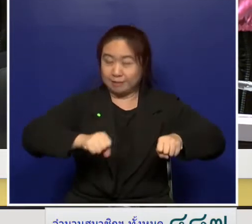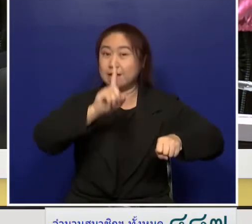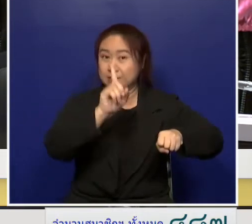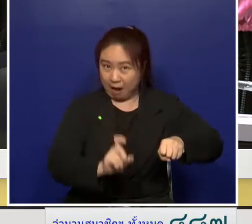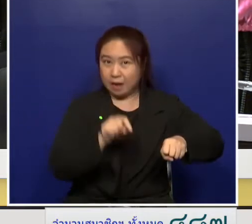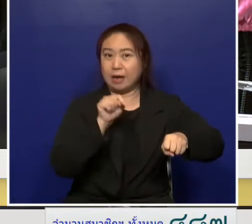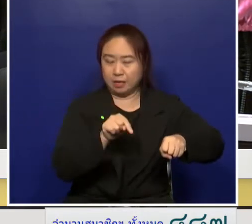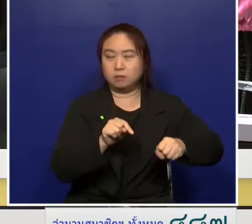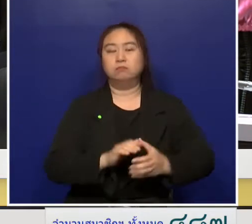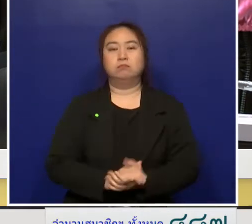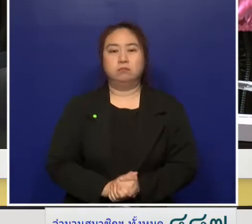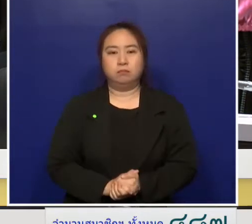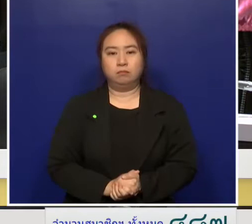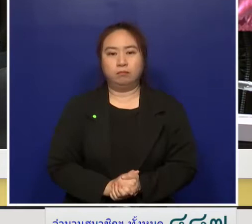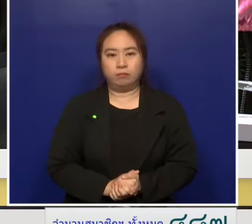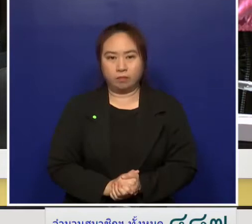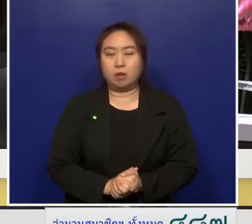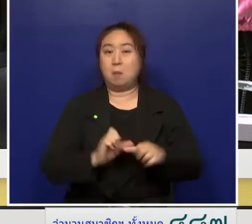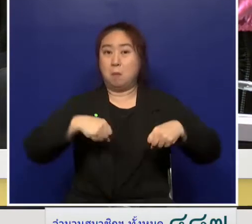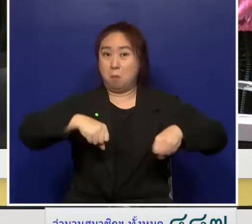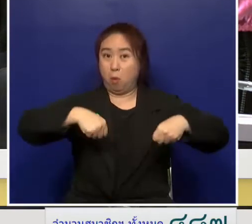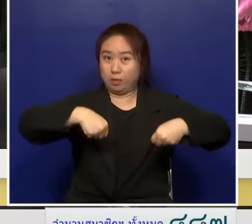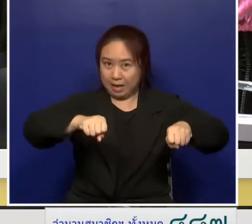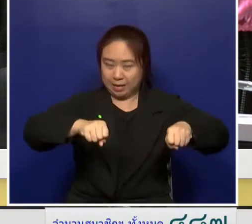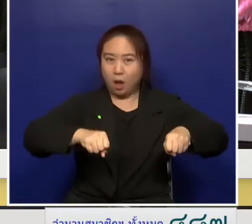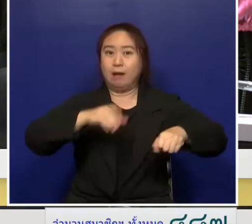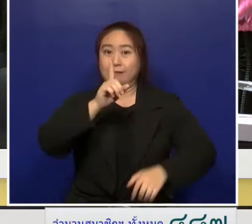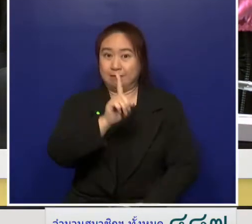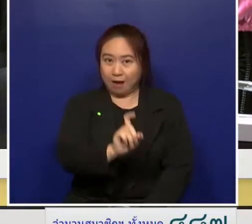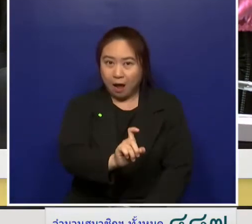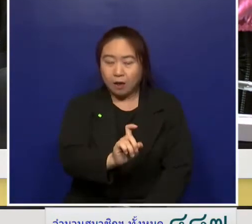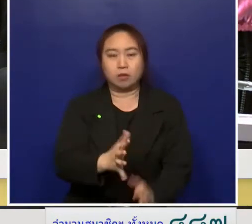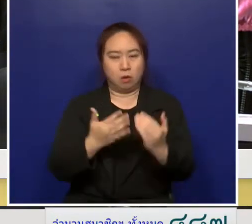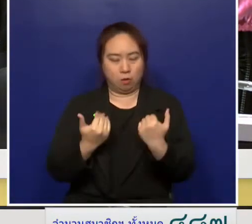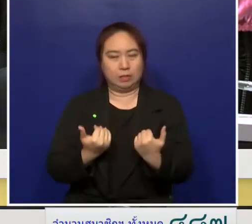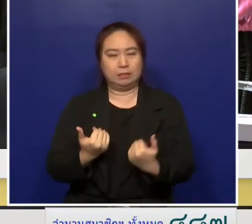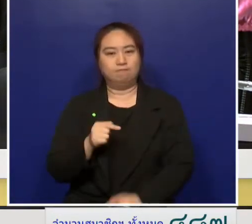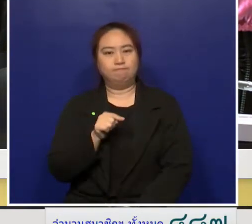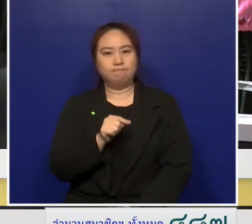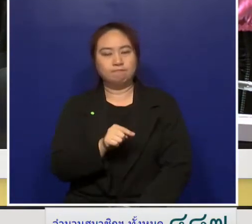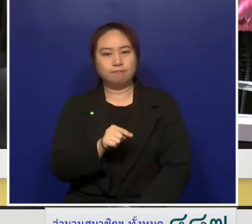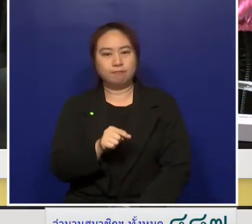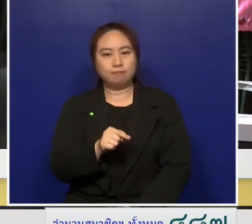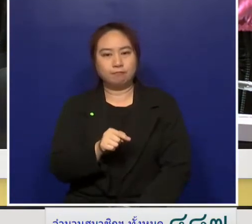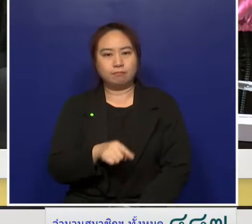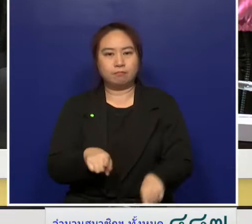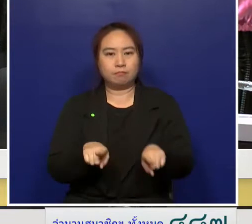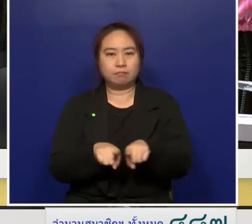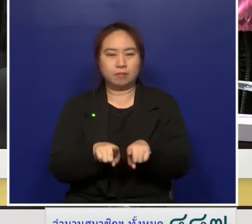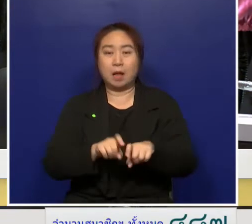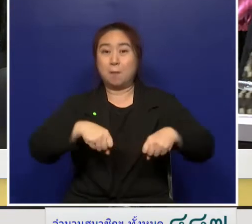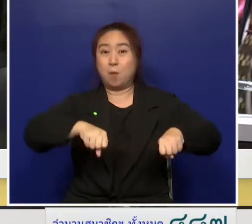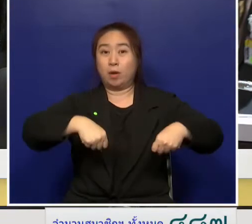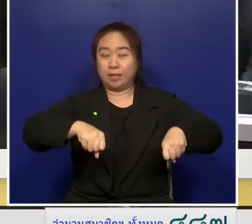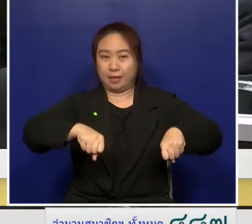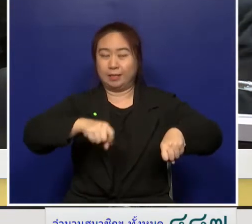านคะอัตราการตายจากจัรยานยนตนั้นดฉันให้ชื่อว่า จักรยานยนต